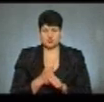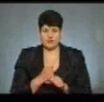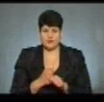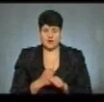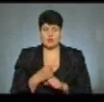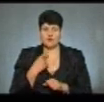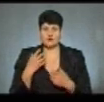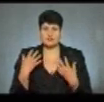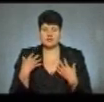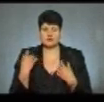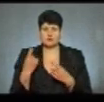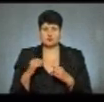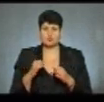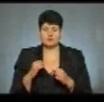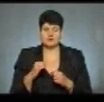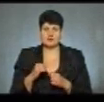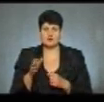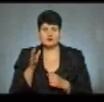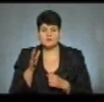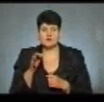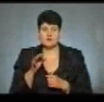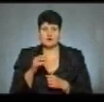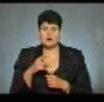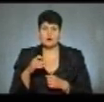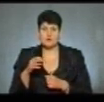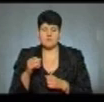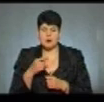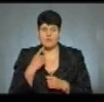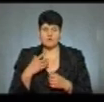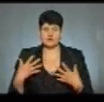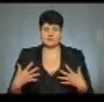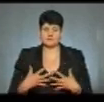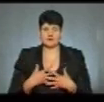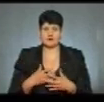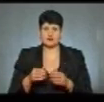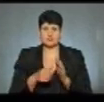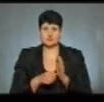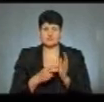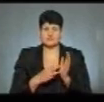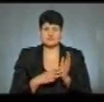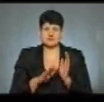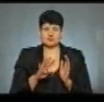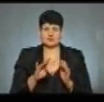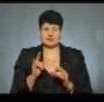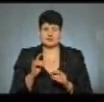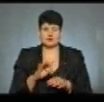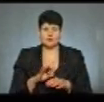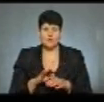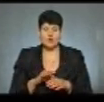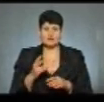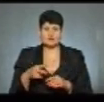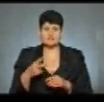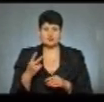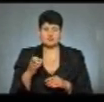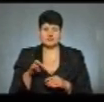начальниці обласного управління освіти та науки Ольги Хоми, власне, на пневмонію в області захворіли 684 дитини. І 22 січня